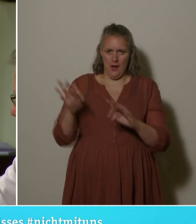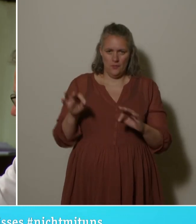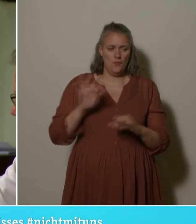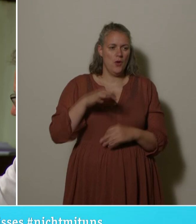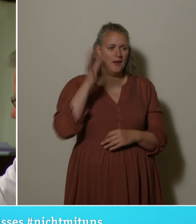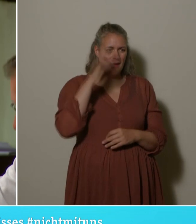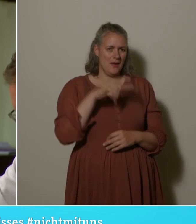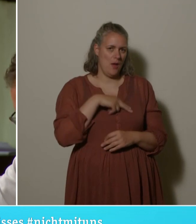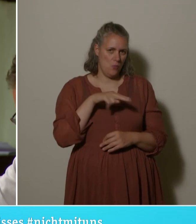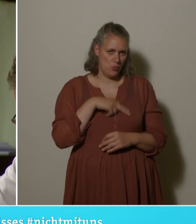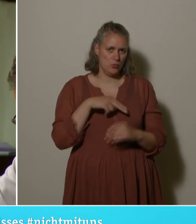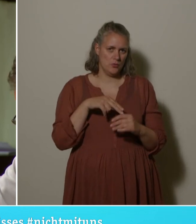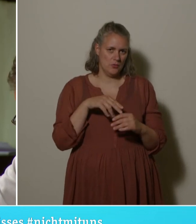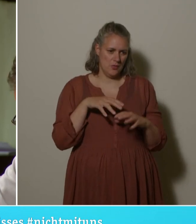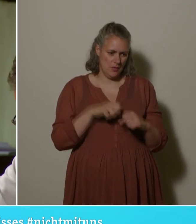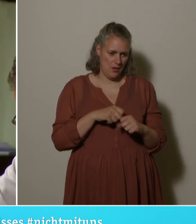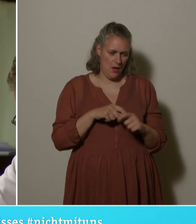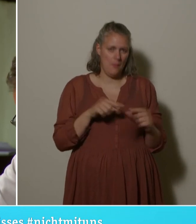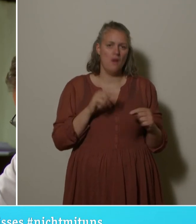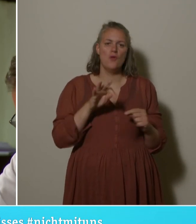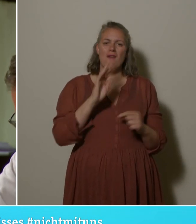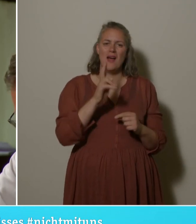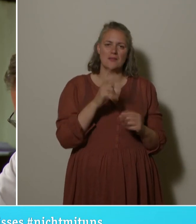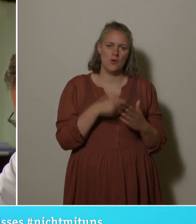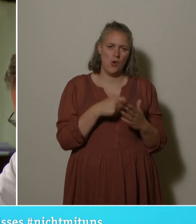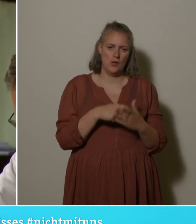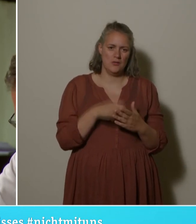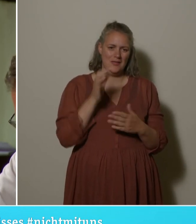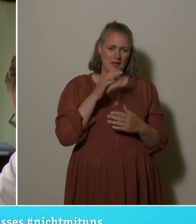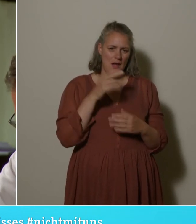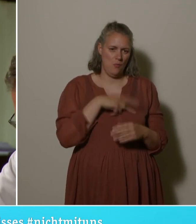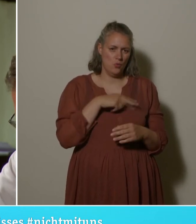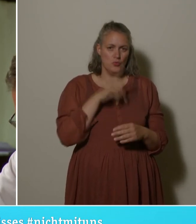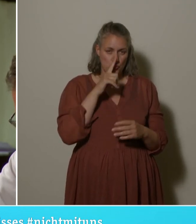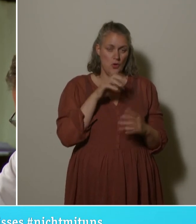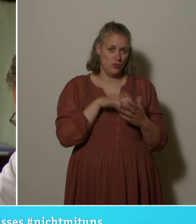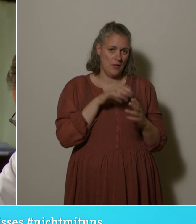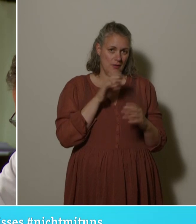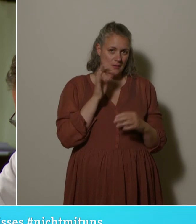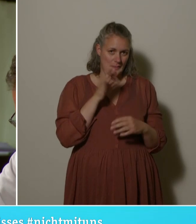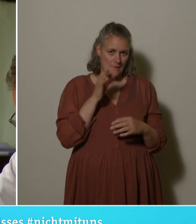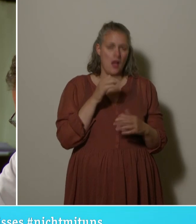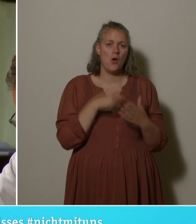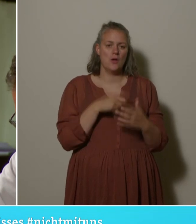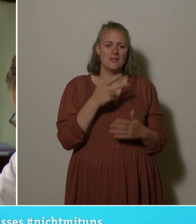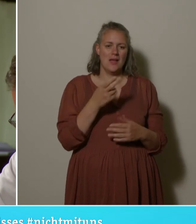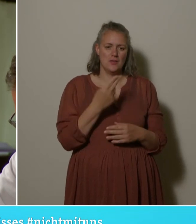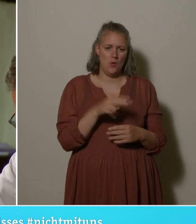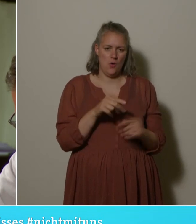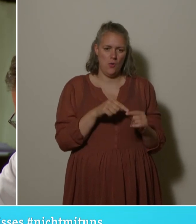Jena-Bonusinhaberinnen kostet die Jena-Bonus-Monatskarte für Erwachsene, die ausschließlich in der Stadt Jena gilt, 30 €. Das ist der Text